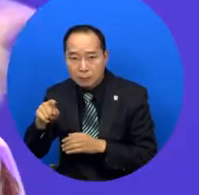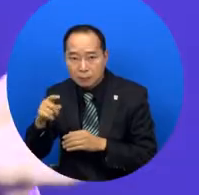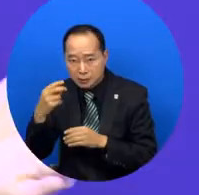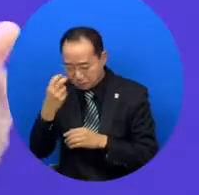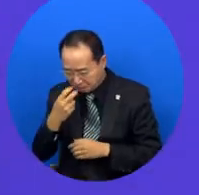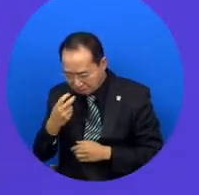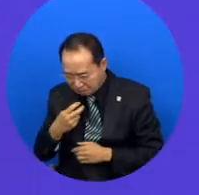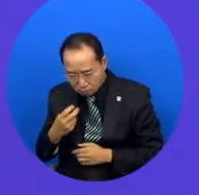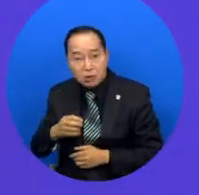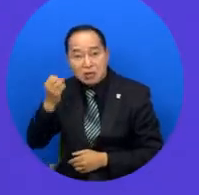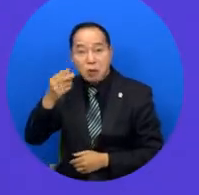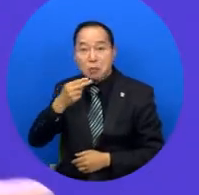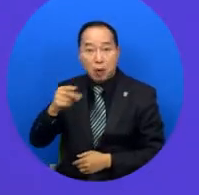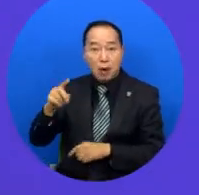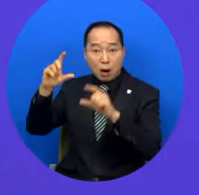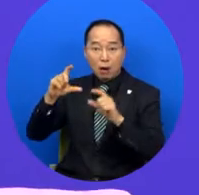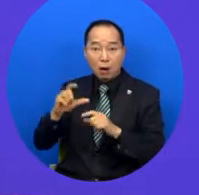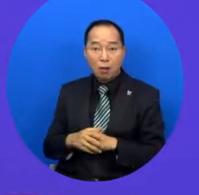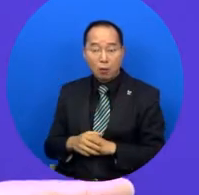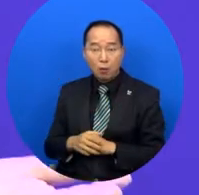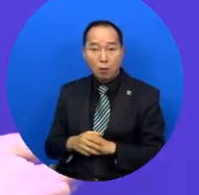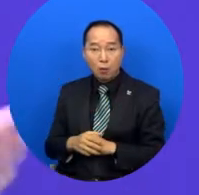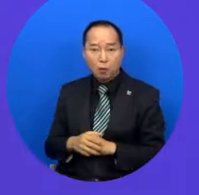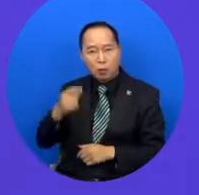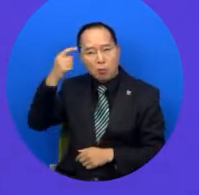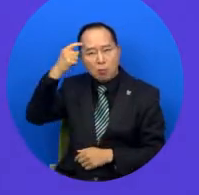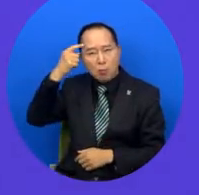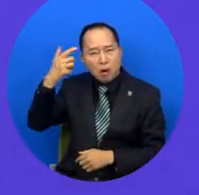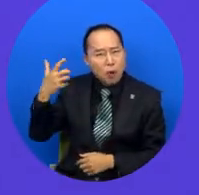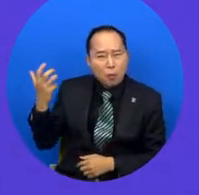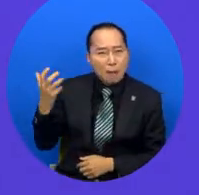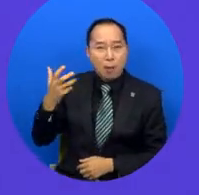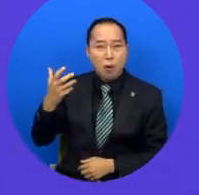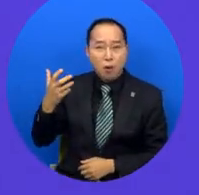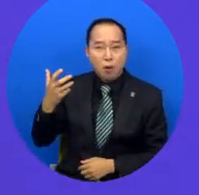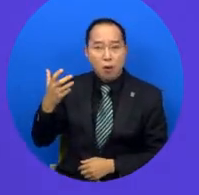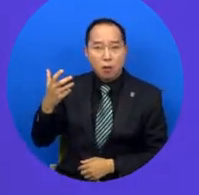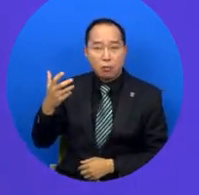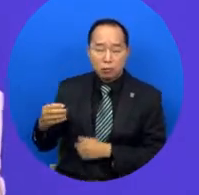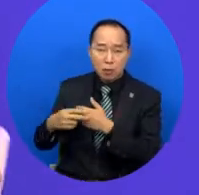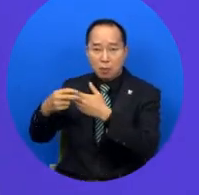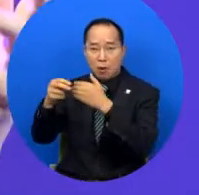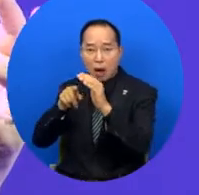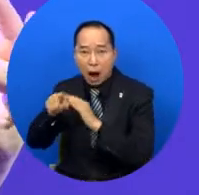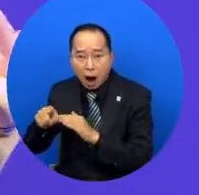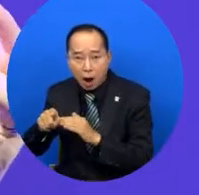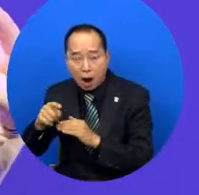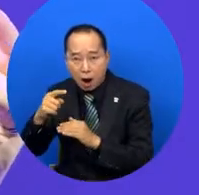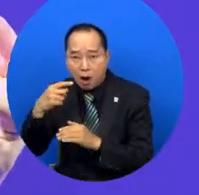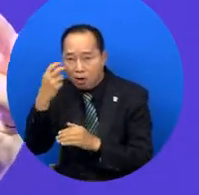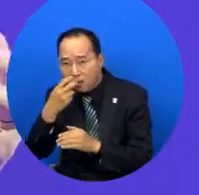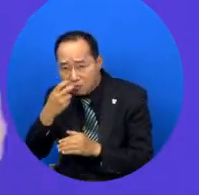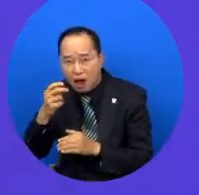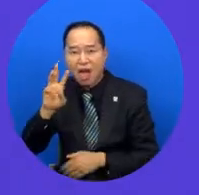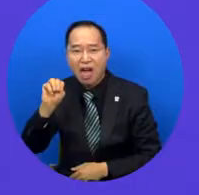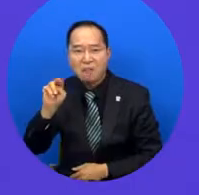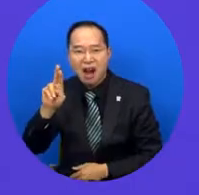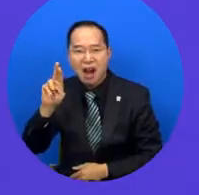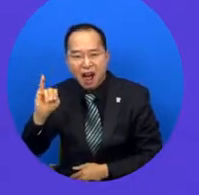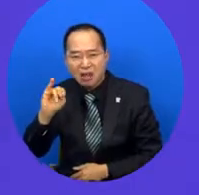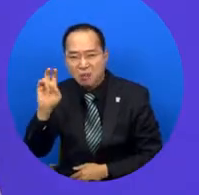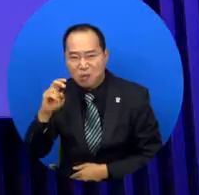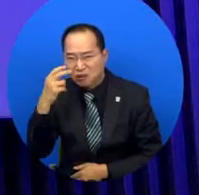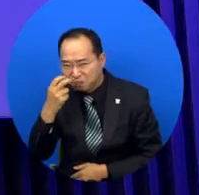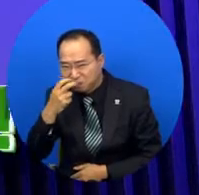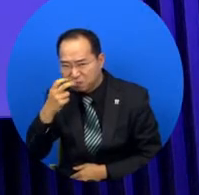또 병원에 가보고 그때 괜찮대. 별 이상 없대. 그리고 그 다음에는 또 머리가 막 엄청나게 아픈 거예요. 정말. 그래서 또 병원에 갔어요.